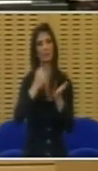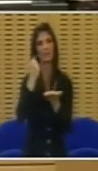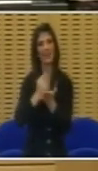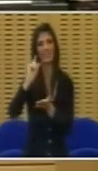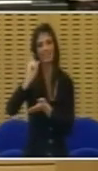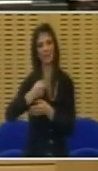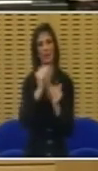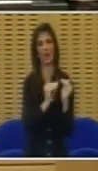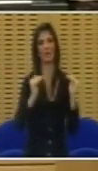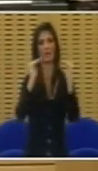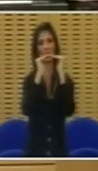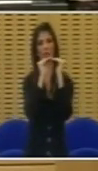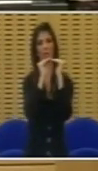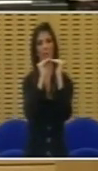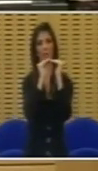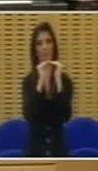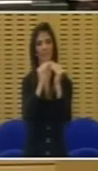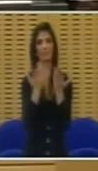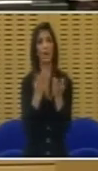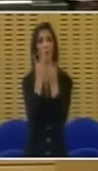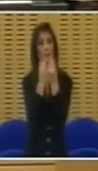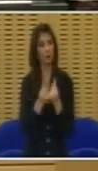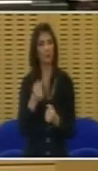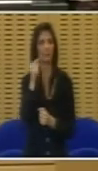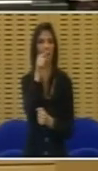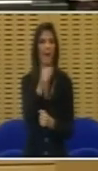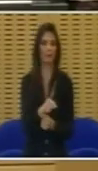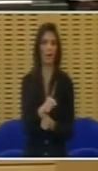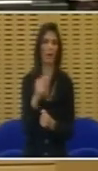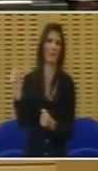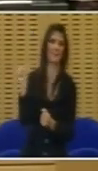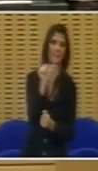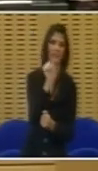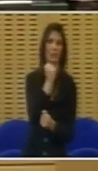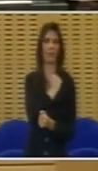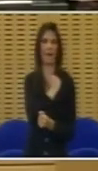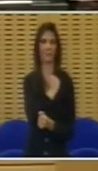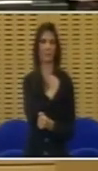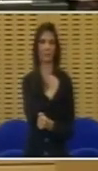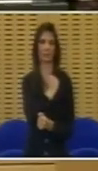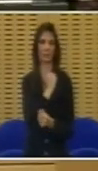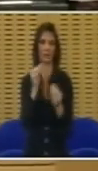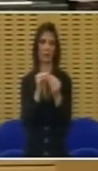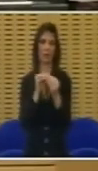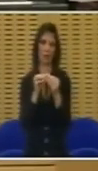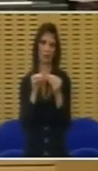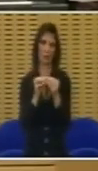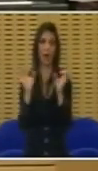δικαίου. Μόνο έτσι θα κερδίσουμε, θα ξανακερδίσουμε καλύτερα την εμπιστοσύνη των